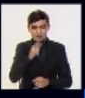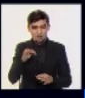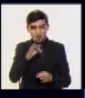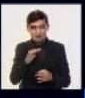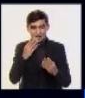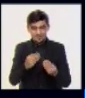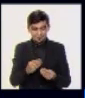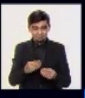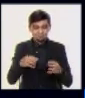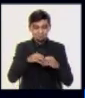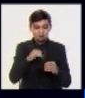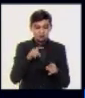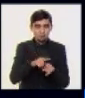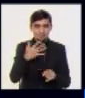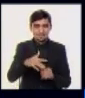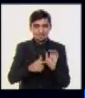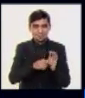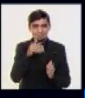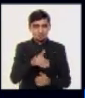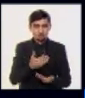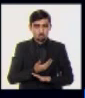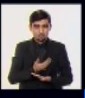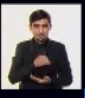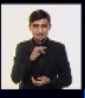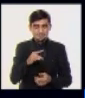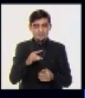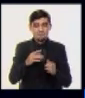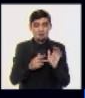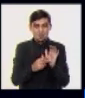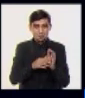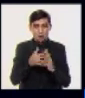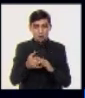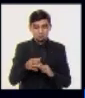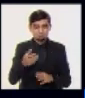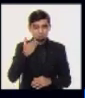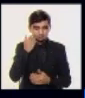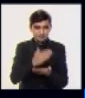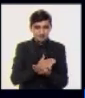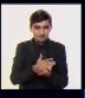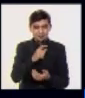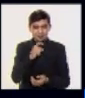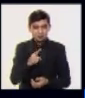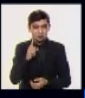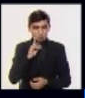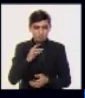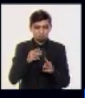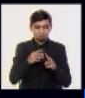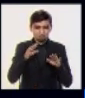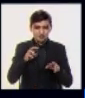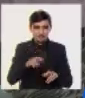Дню независимости еще 57 тысяч жителей из 8 сел получили возможность пользоваться самым удобным